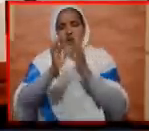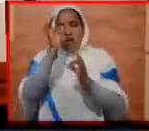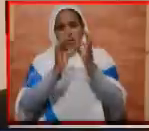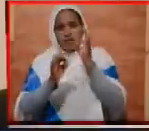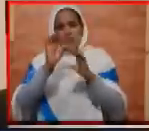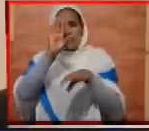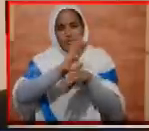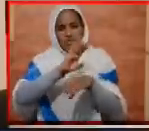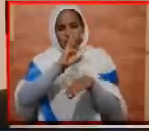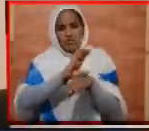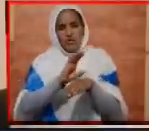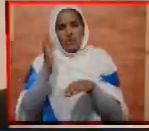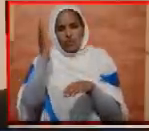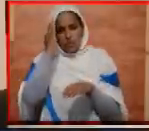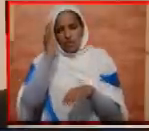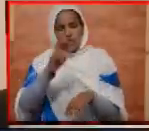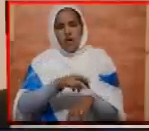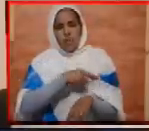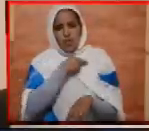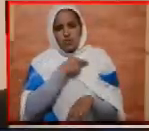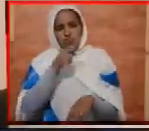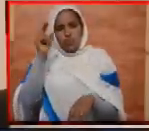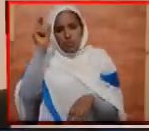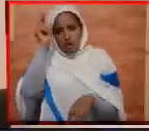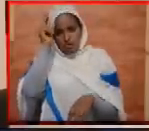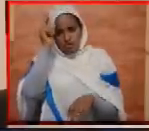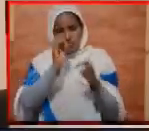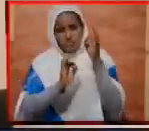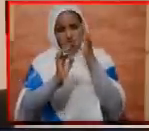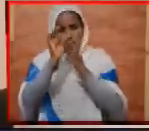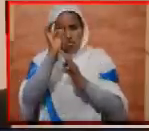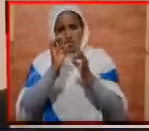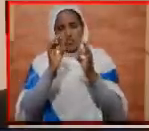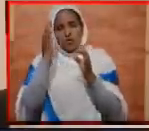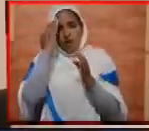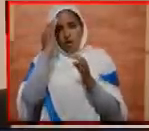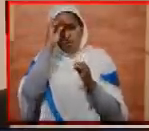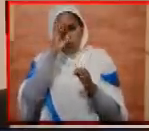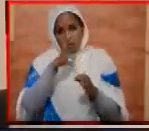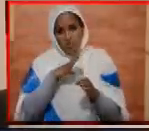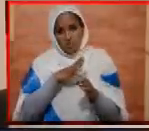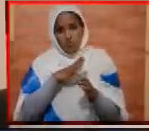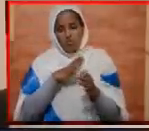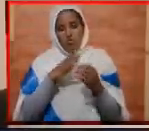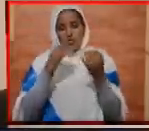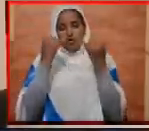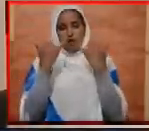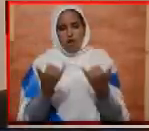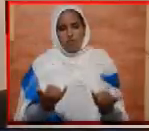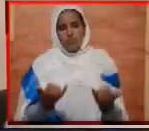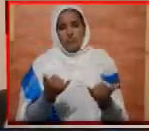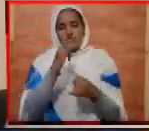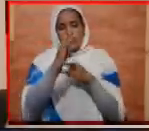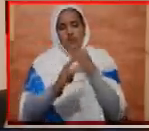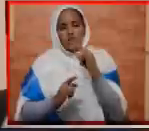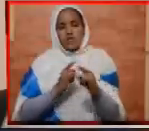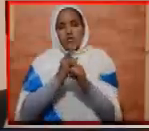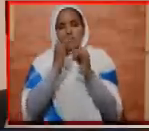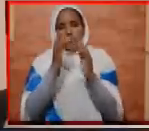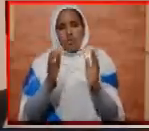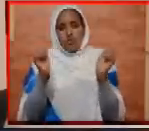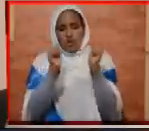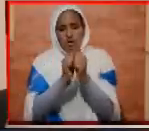የቤተክርስቲያንን ታሪክ የቤተክርስቲያንን እውቀት ሃይማኖቱ ባህሉን ትውፊቱን ያወቀ ሰው